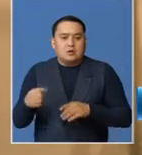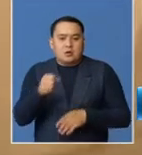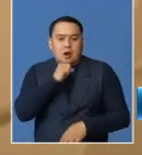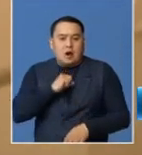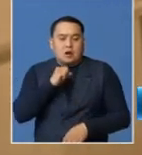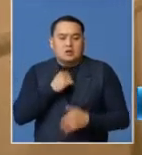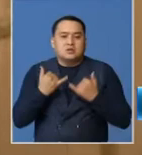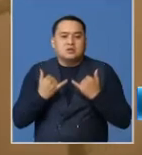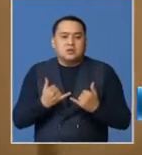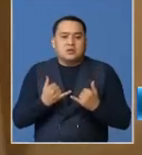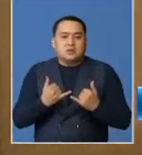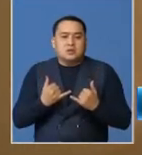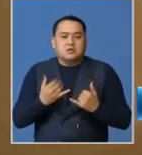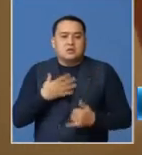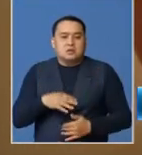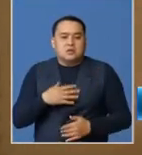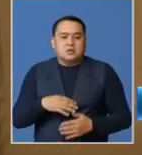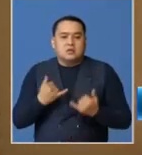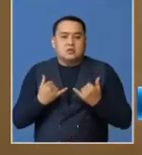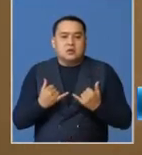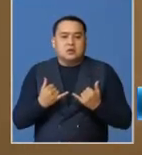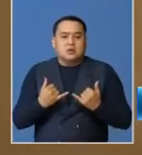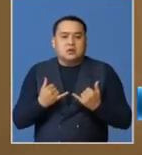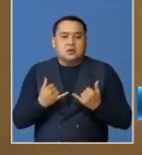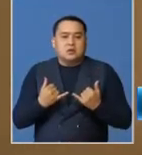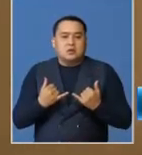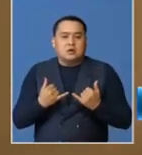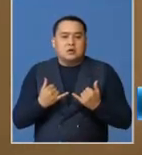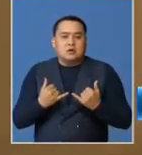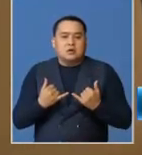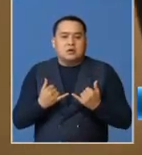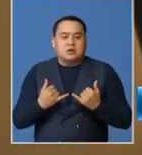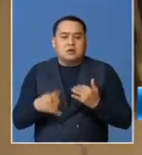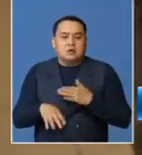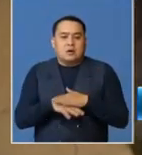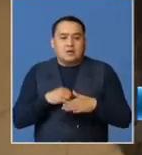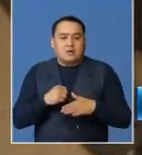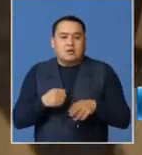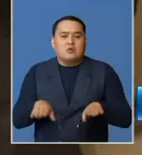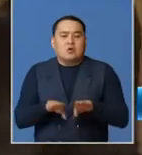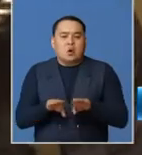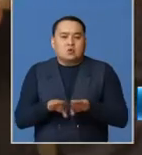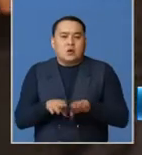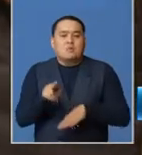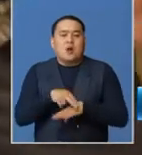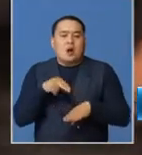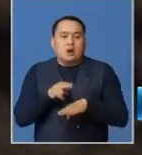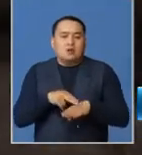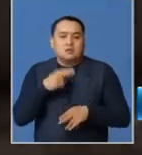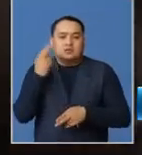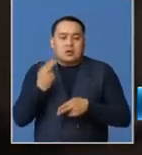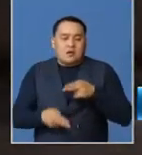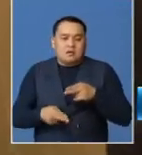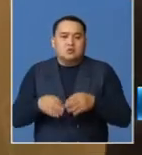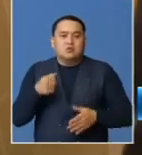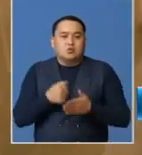В данное время за что содержите здесь? В данное время за разбой нахожусь. В данное время полицейские завершают